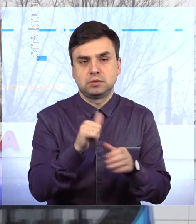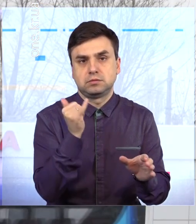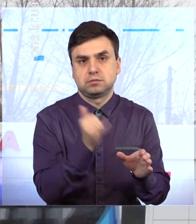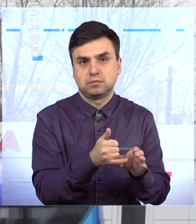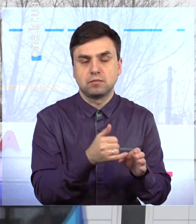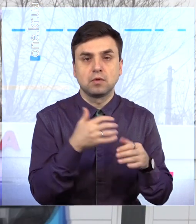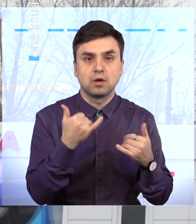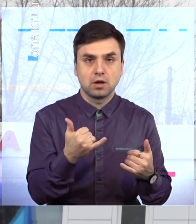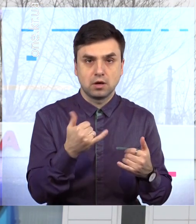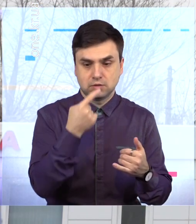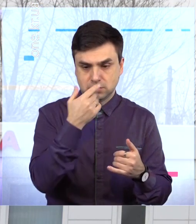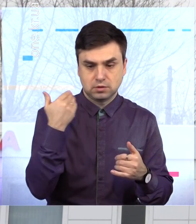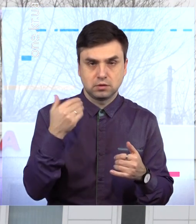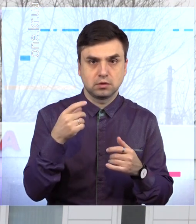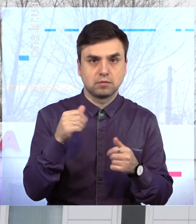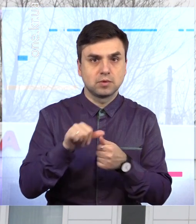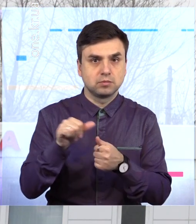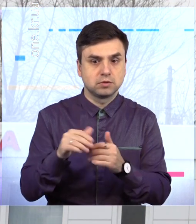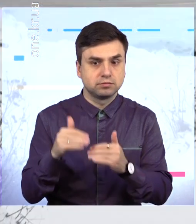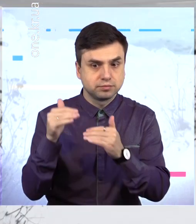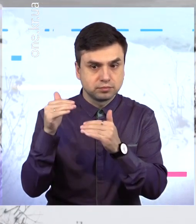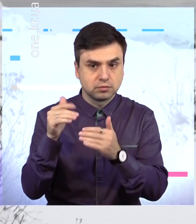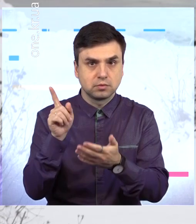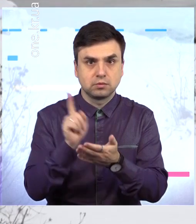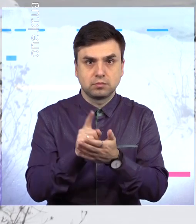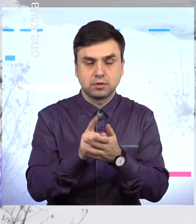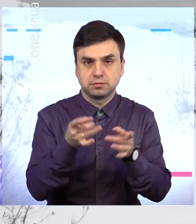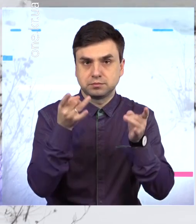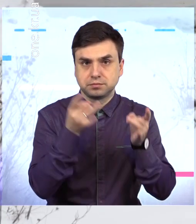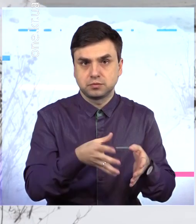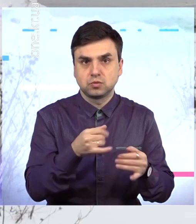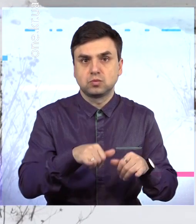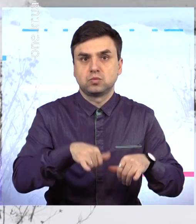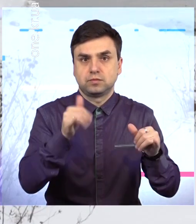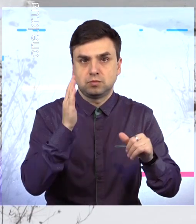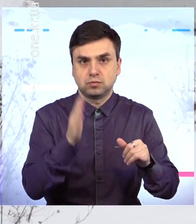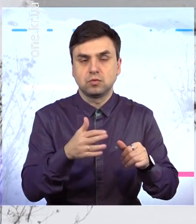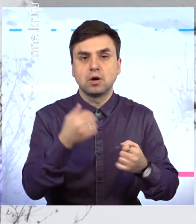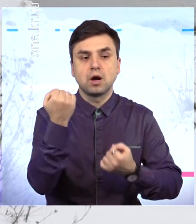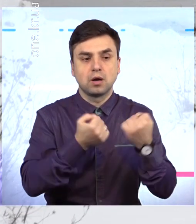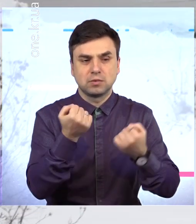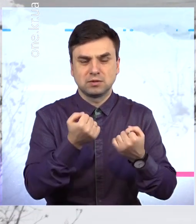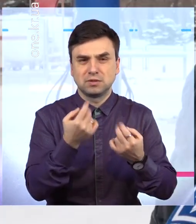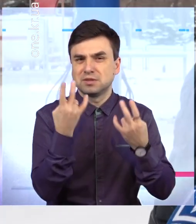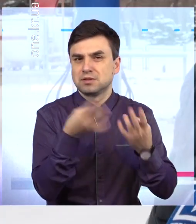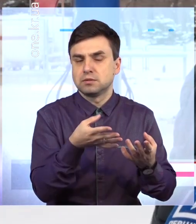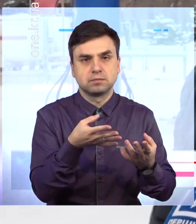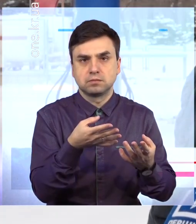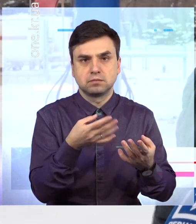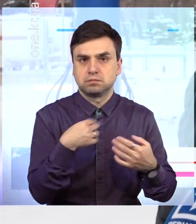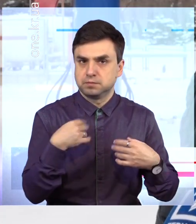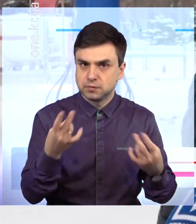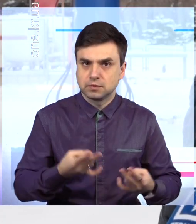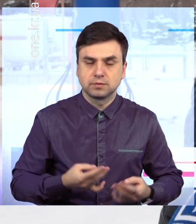зростаннями цін на бензин на заправках коштів витрачатиме ще більше. Проте від машини Сергій Миколаєвич відмовляє. Не планує. Машини